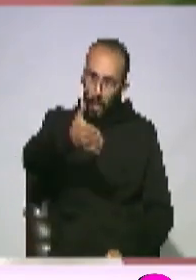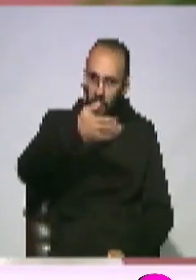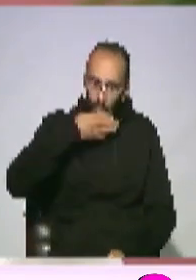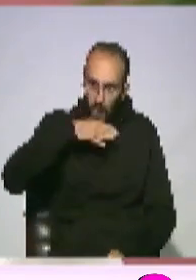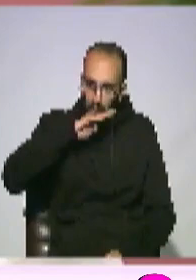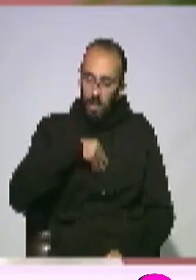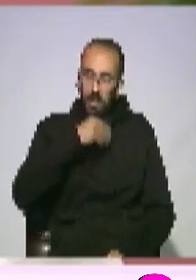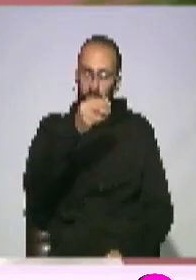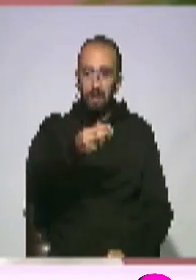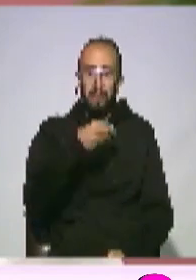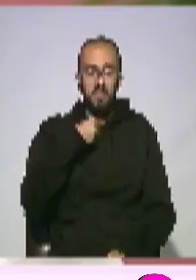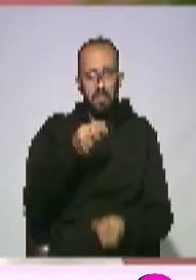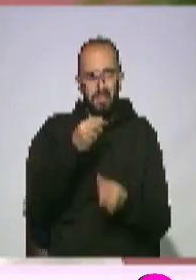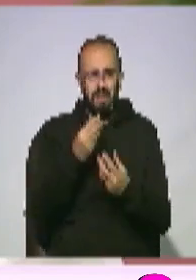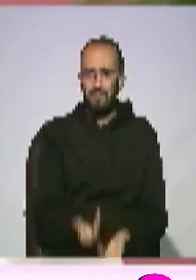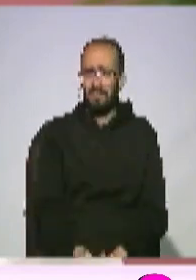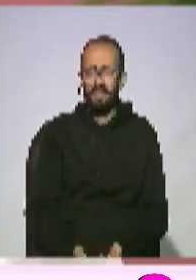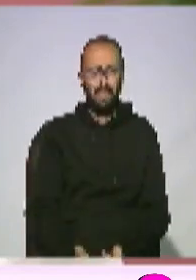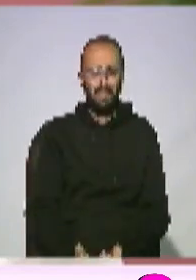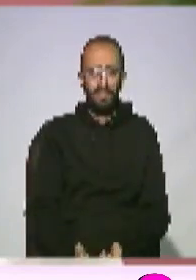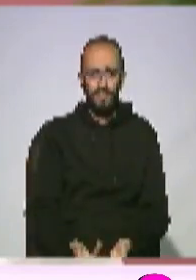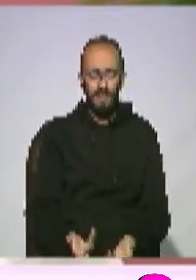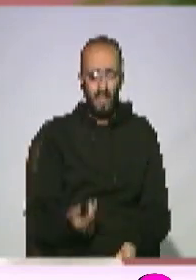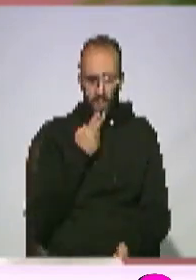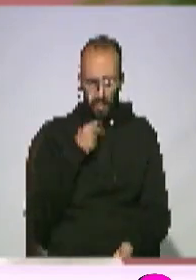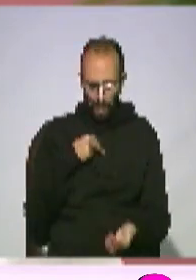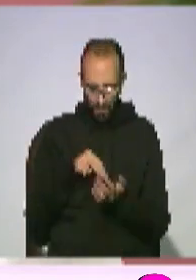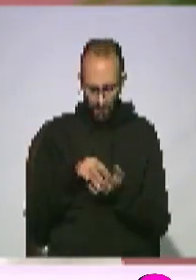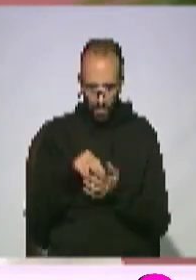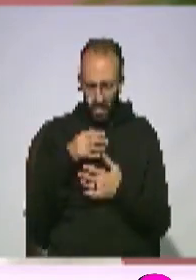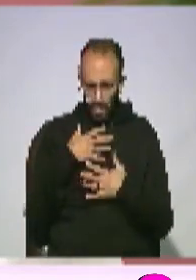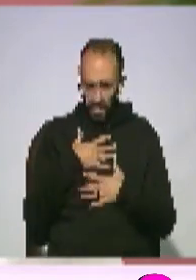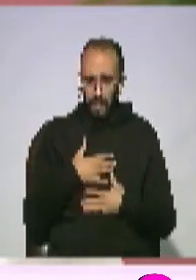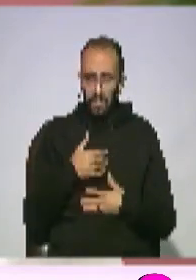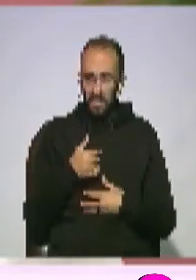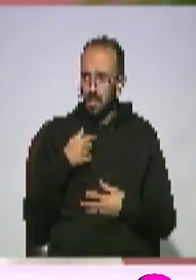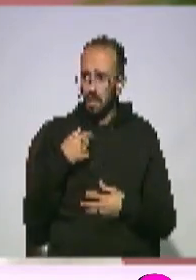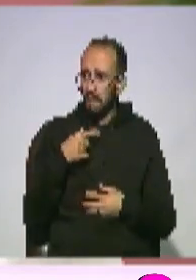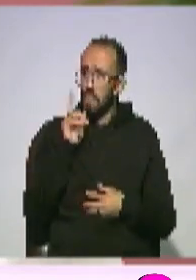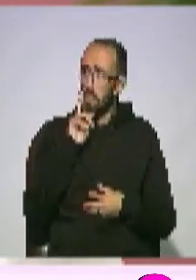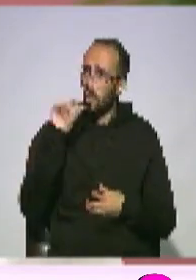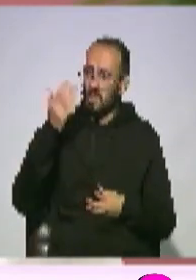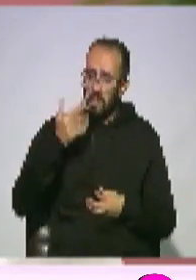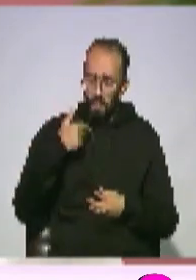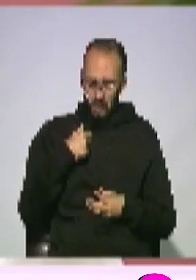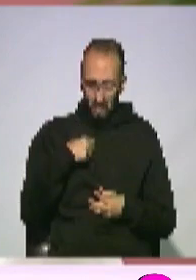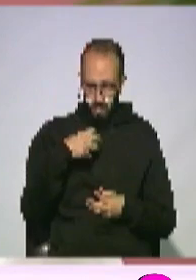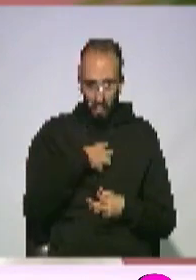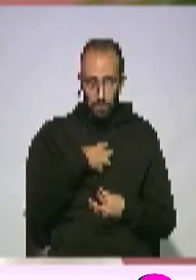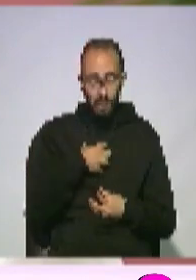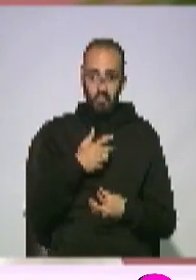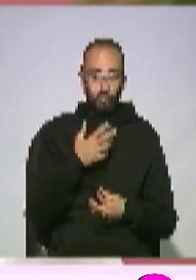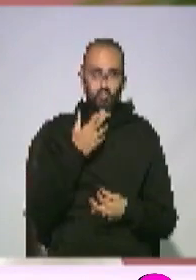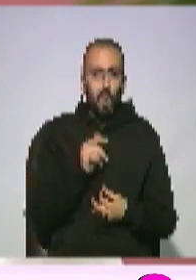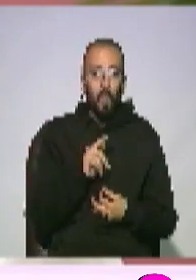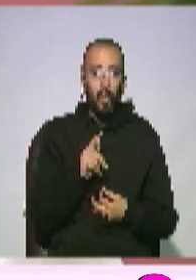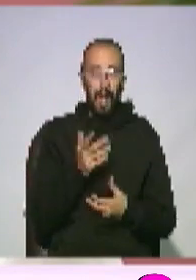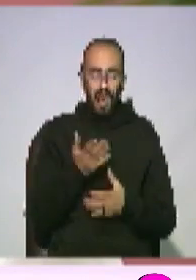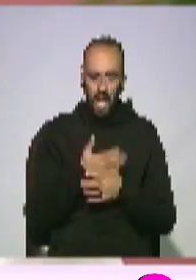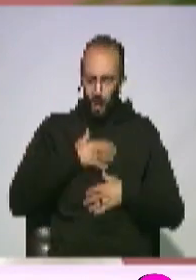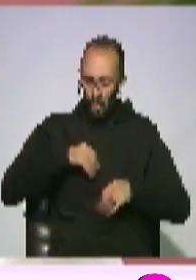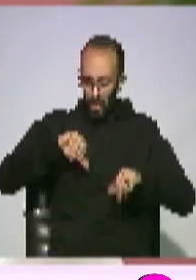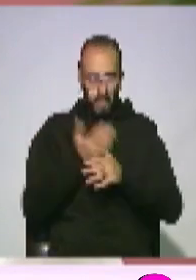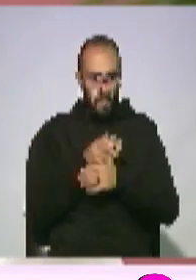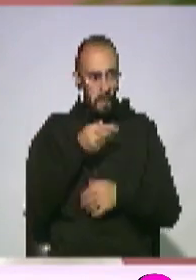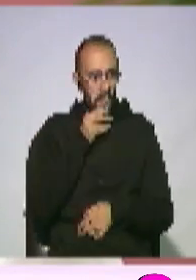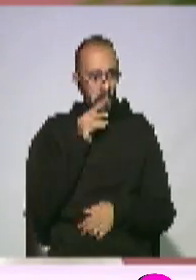وانا ببذل وانا ماشي مش كويس لبسي وحش وبلبس، لا وبرضه مش حلو ان الام والاب يمشوا لبسهم وحش عشان يقولوا لاولادهم احنا